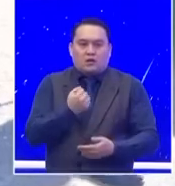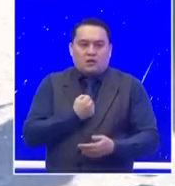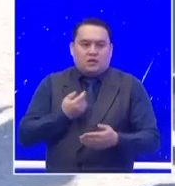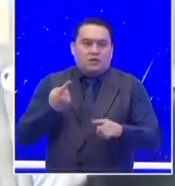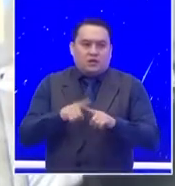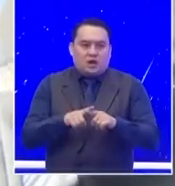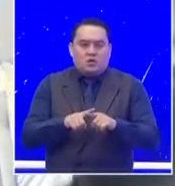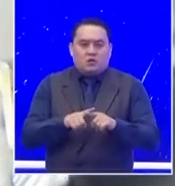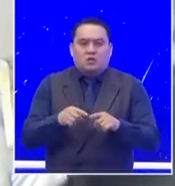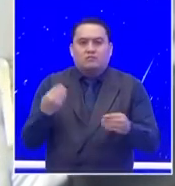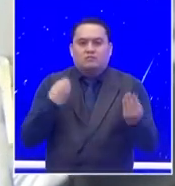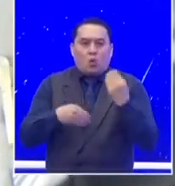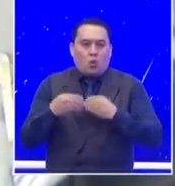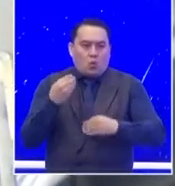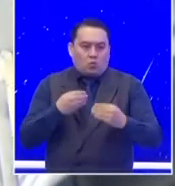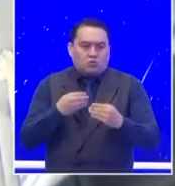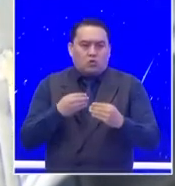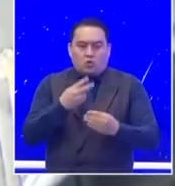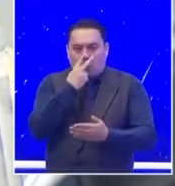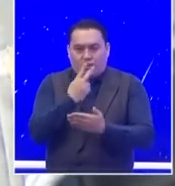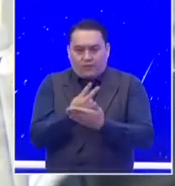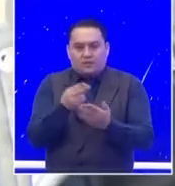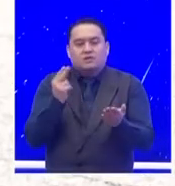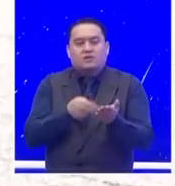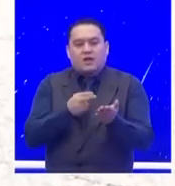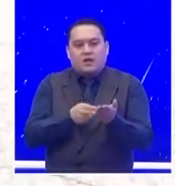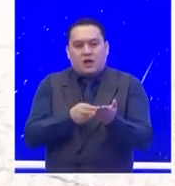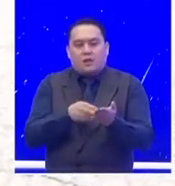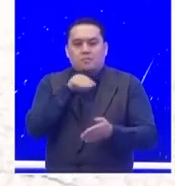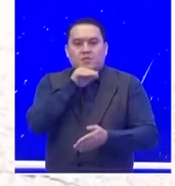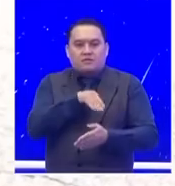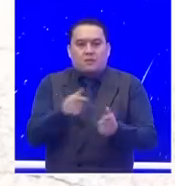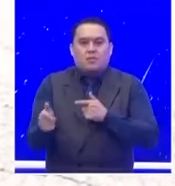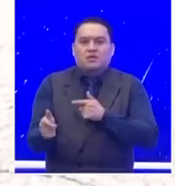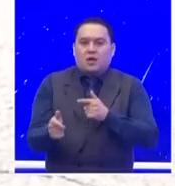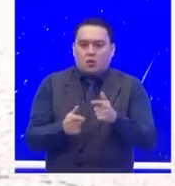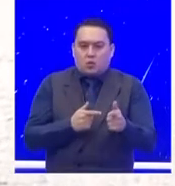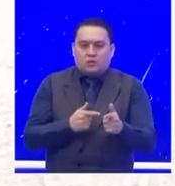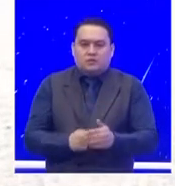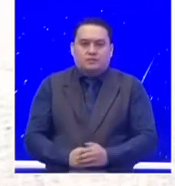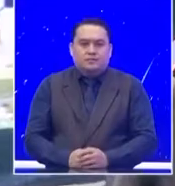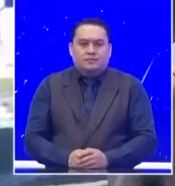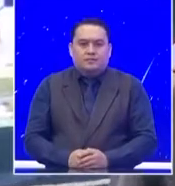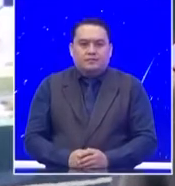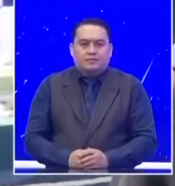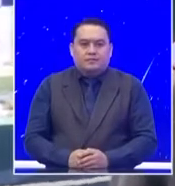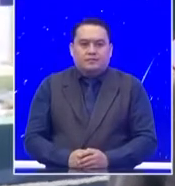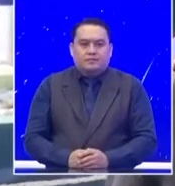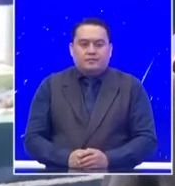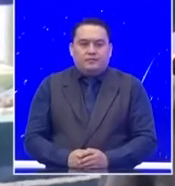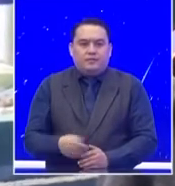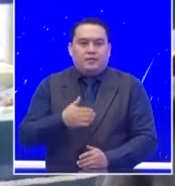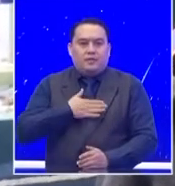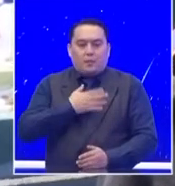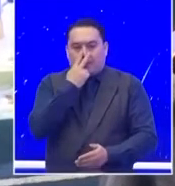и боевой амуниции, а также воочию стали свидетелями профессиональной подготовки военнослужащих. Нам показали,